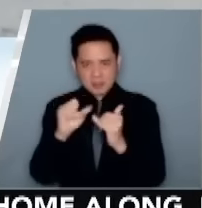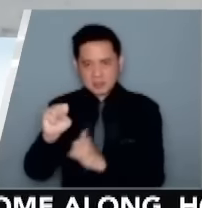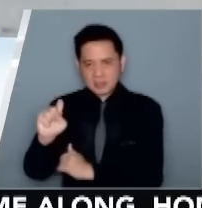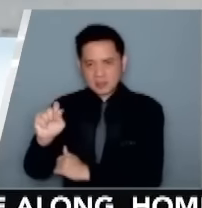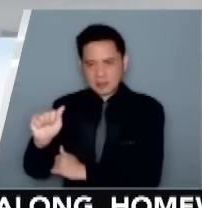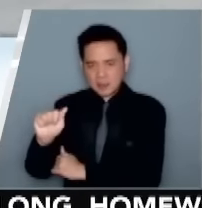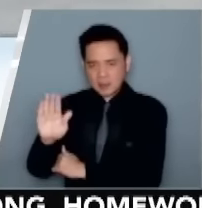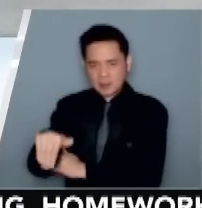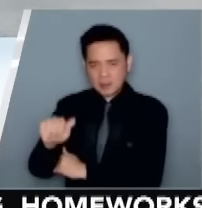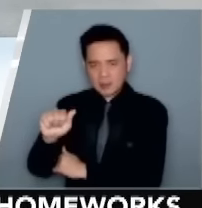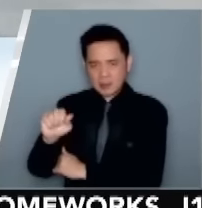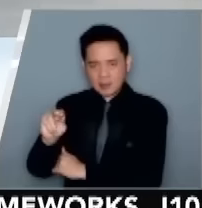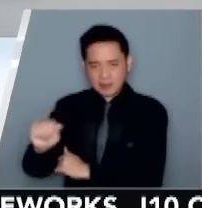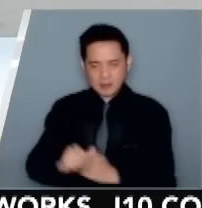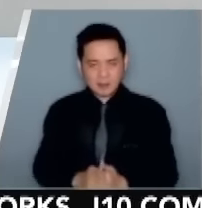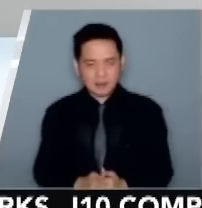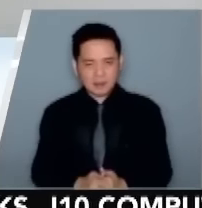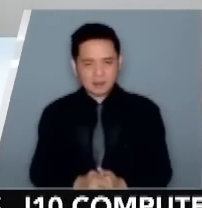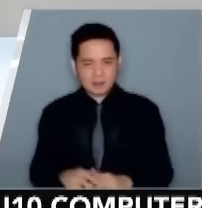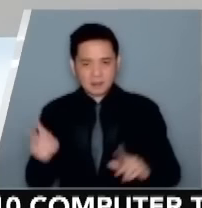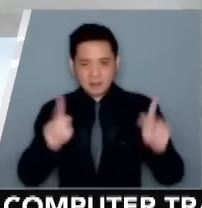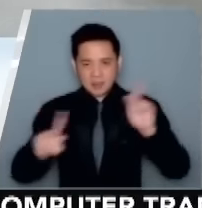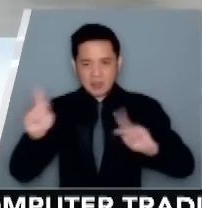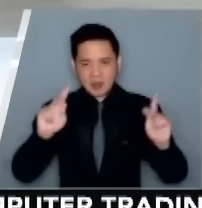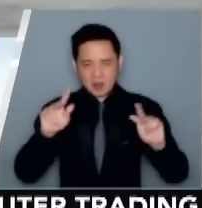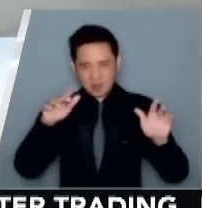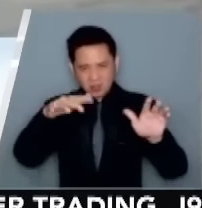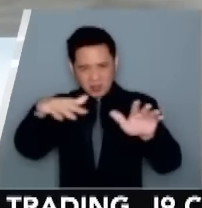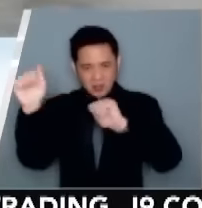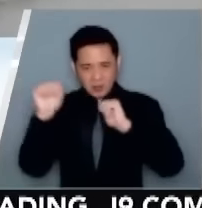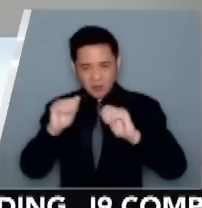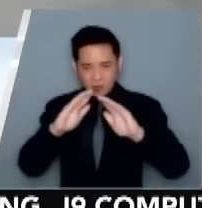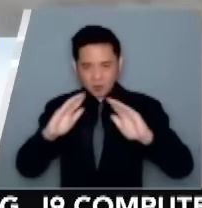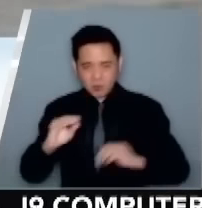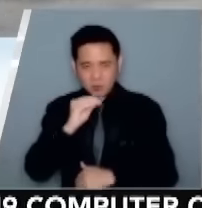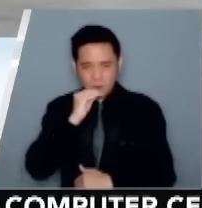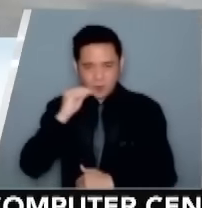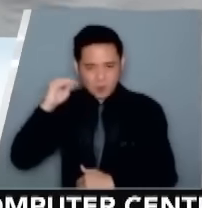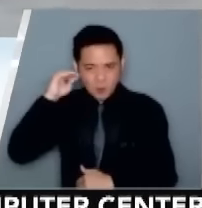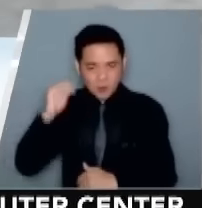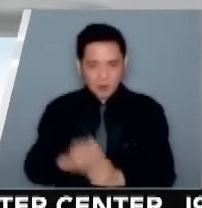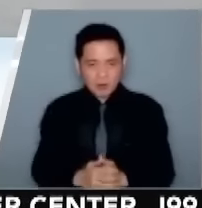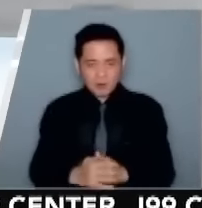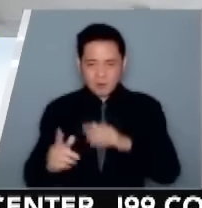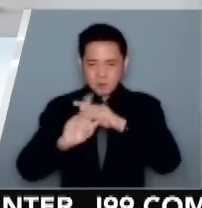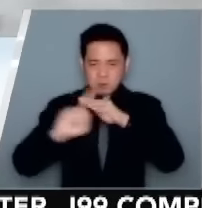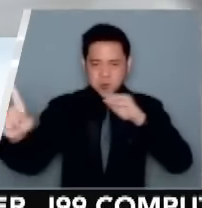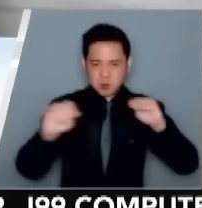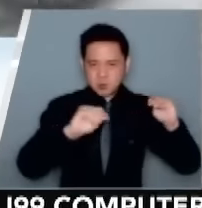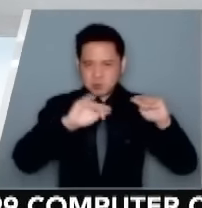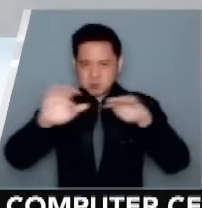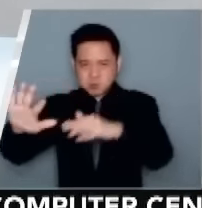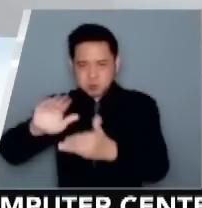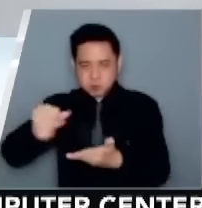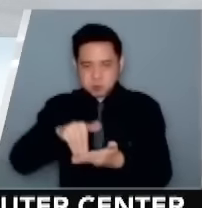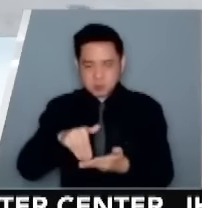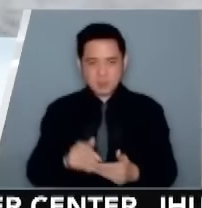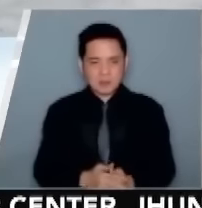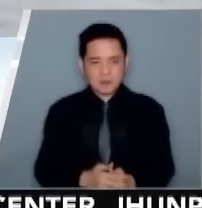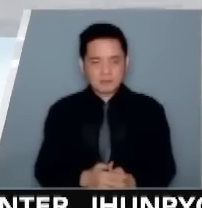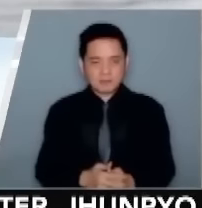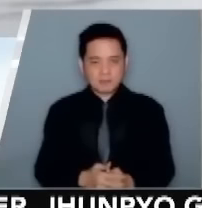naligtas na lumabas pa ng kalsada pero dahil marami pa rin yung mga residenteng hindi lumikas kaninang umaga Ay tuloy-tuloy pa yung Rescue